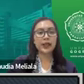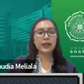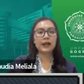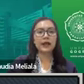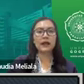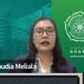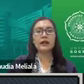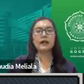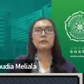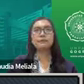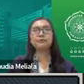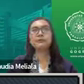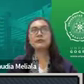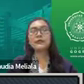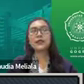Oke.